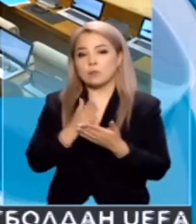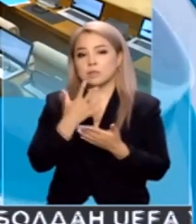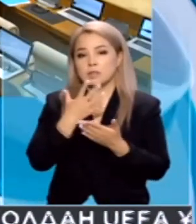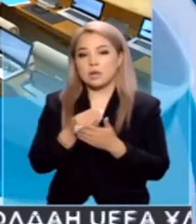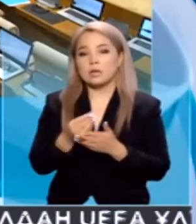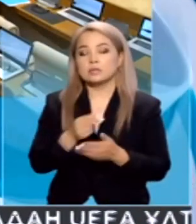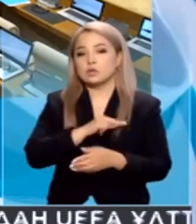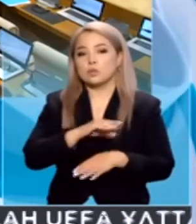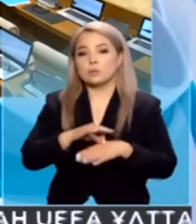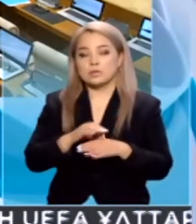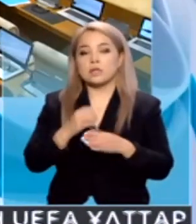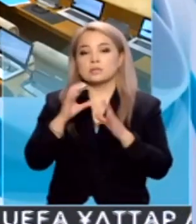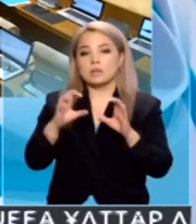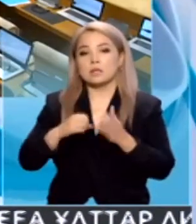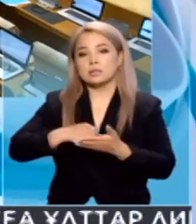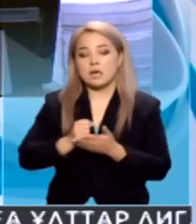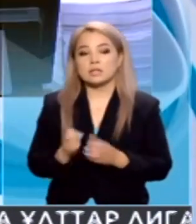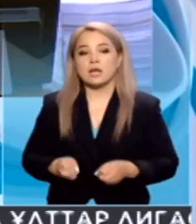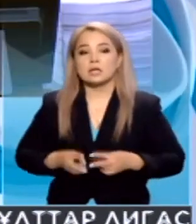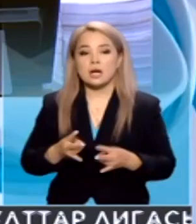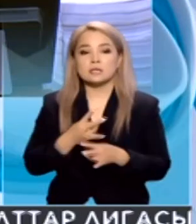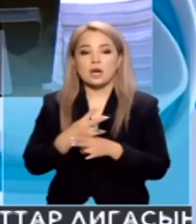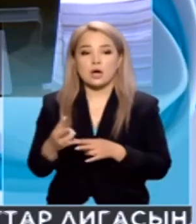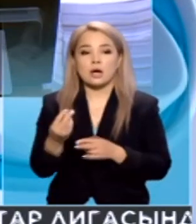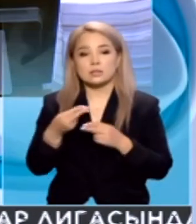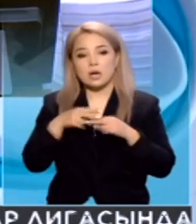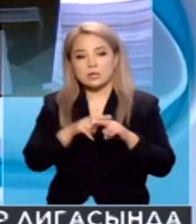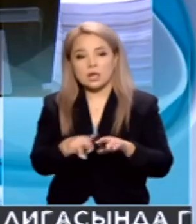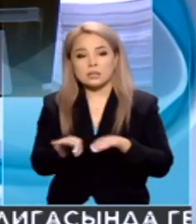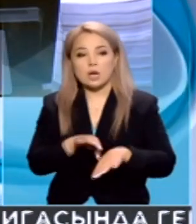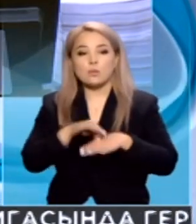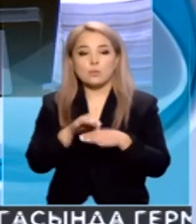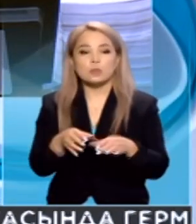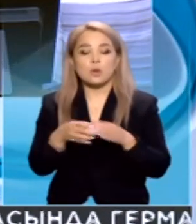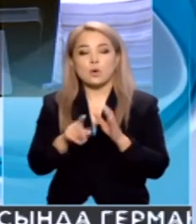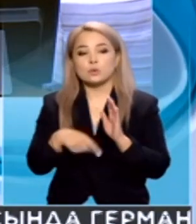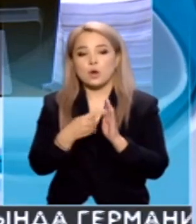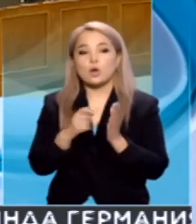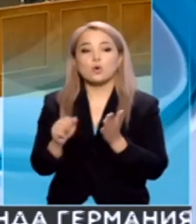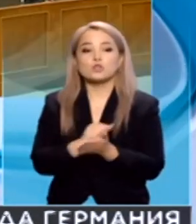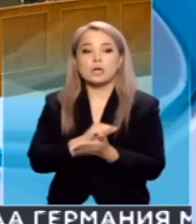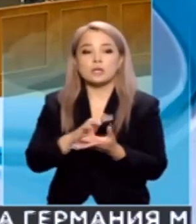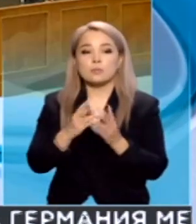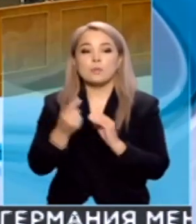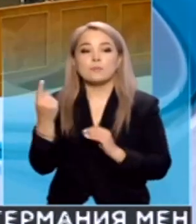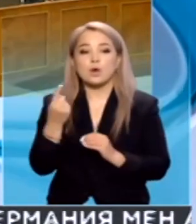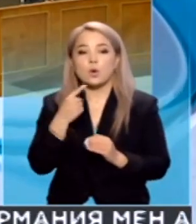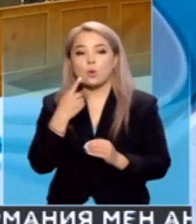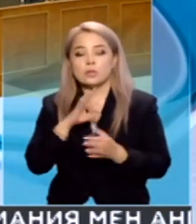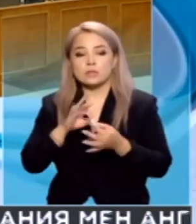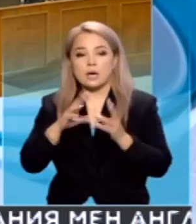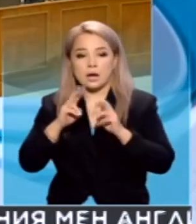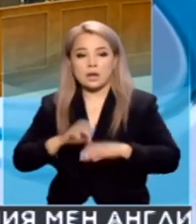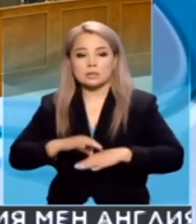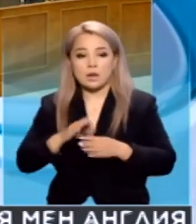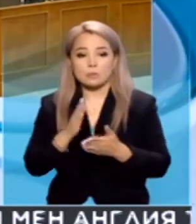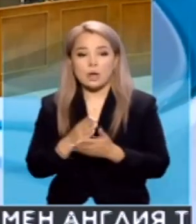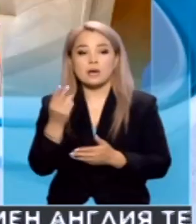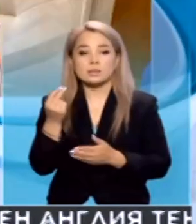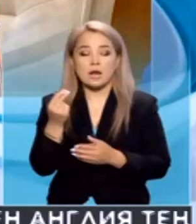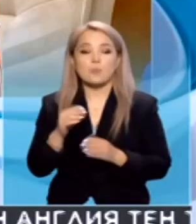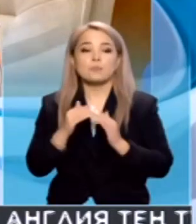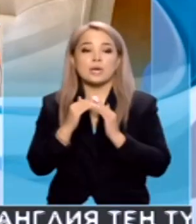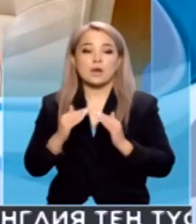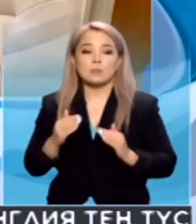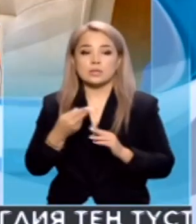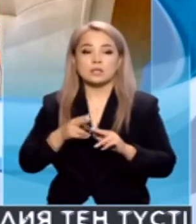кірістерді заңдастыруға және терроризмді қаржыландыруға қарсы іс-қимыл мәселелері бойынша құжат бірінші оқылымда қаралды. Қаржы